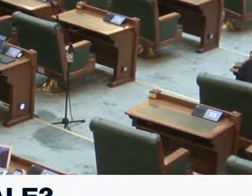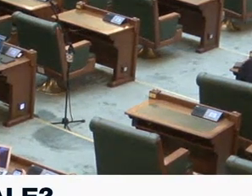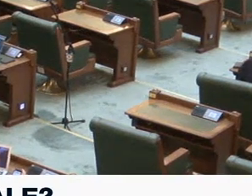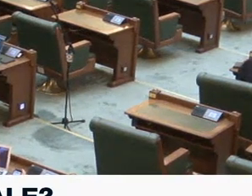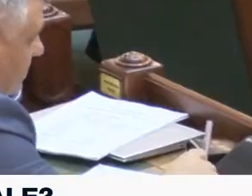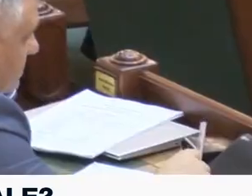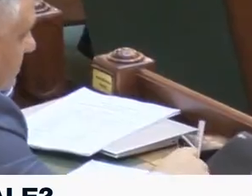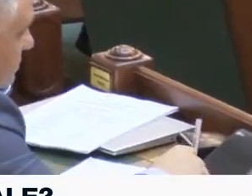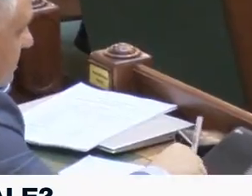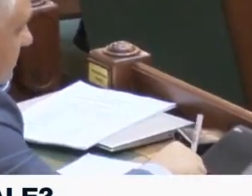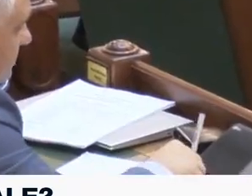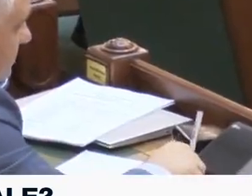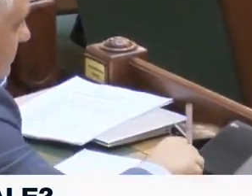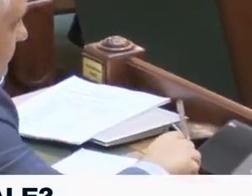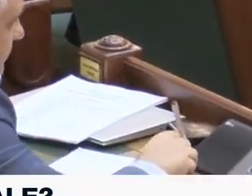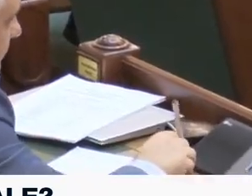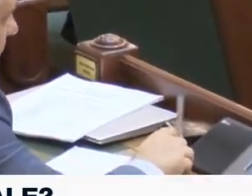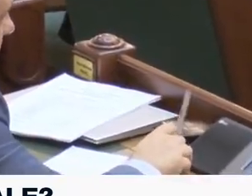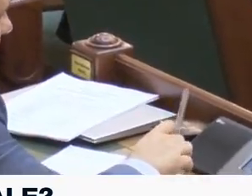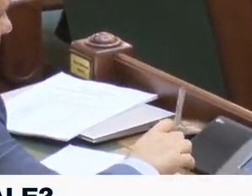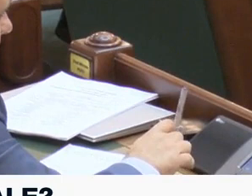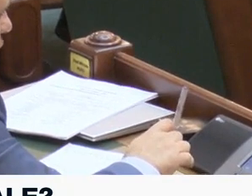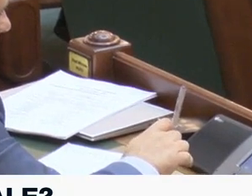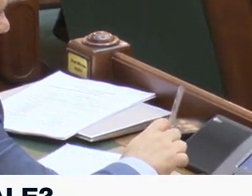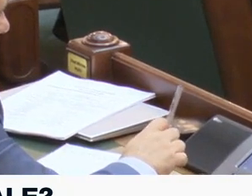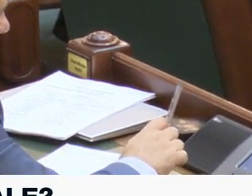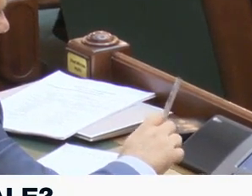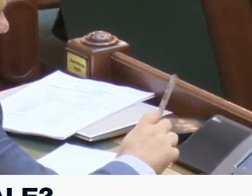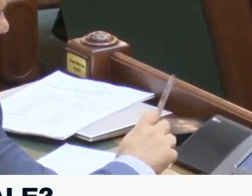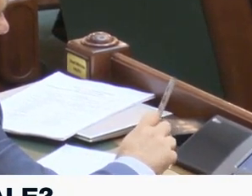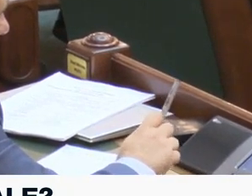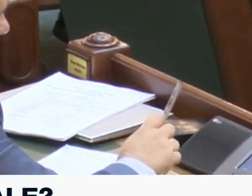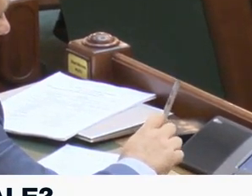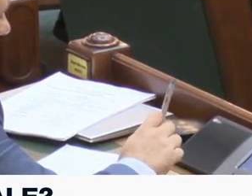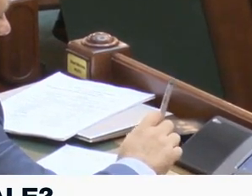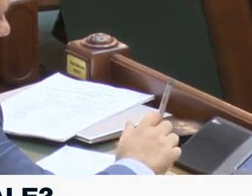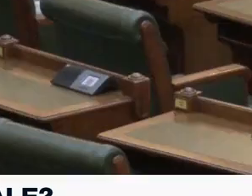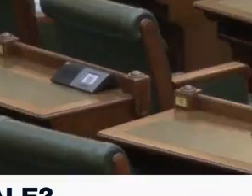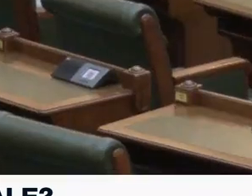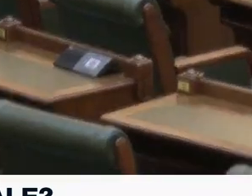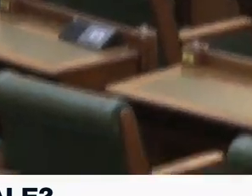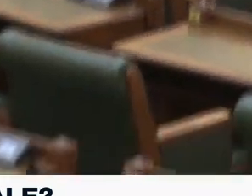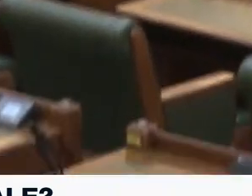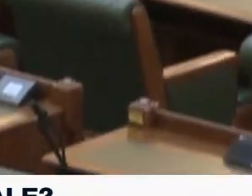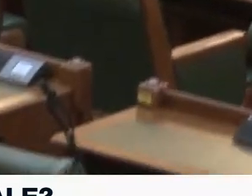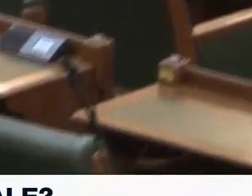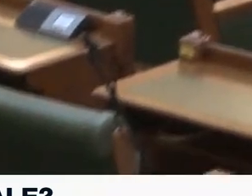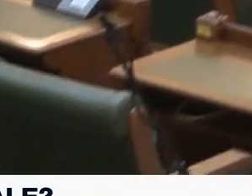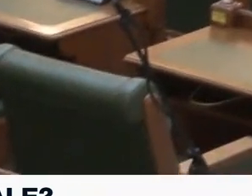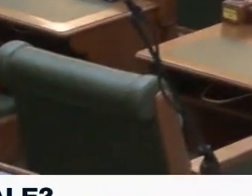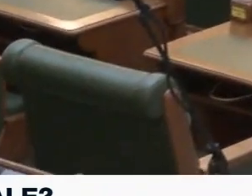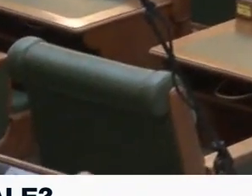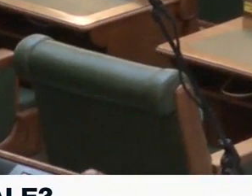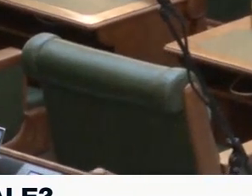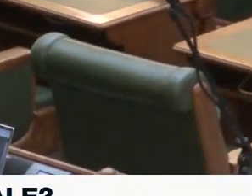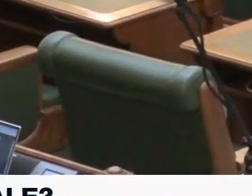legea pensiilor speciale să treacă tacit de Senat, la sfârșitul acestei săptămâni, Boloș a arătat că Camera Decizională este Camera Deputaților. Ministrul